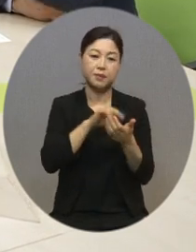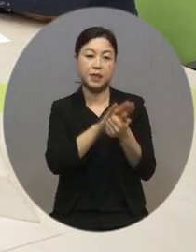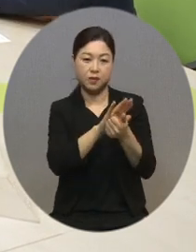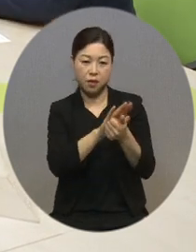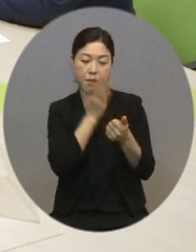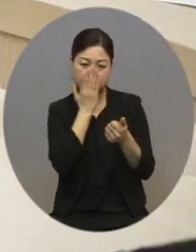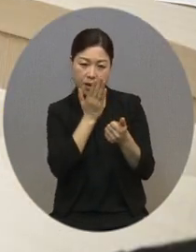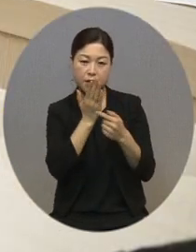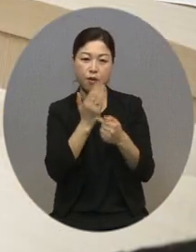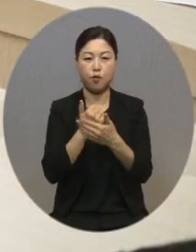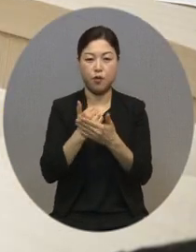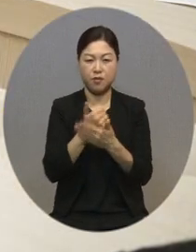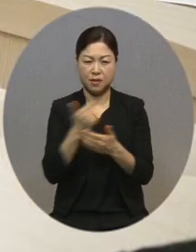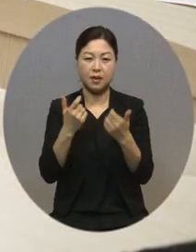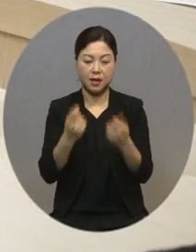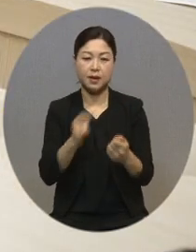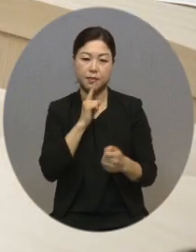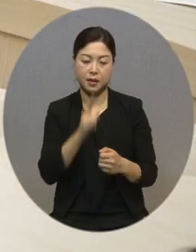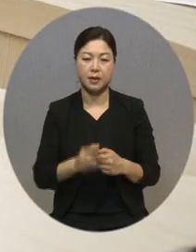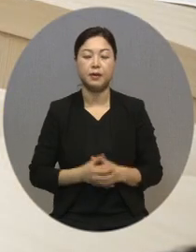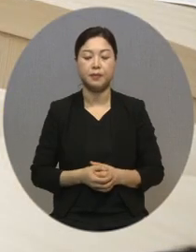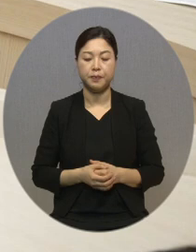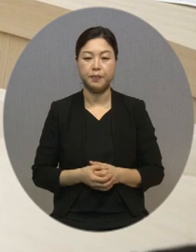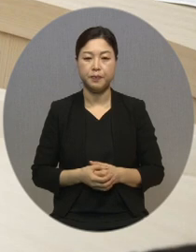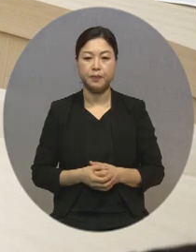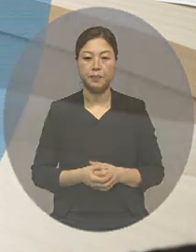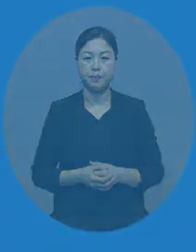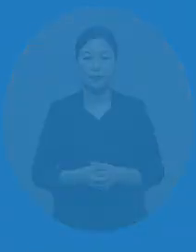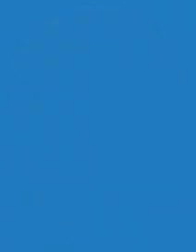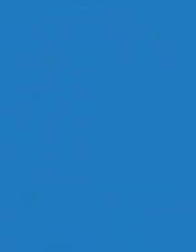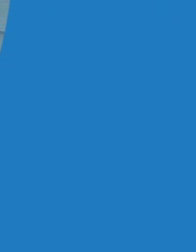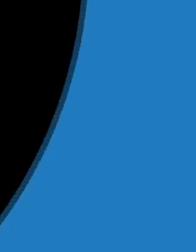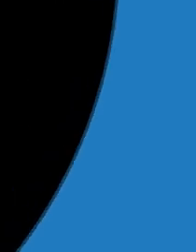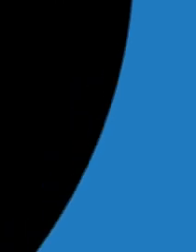것이라고 말했습니다. 복지TV 뉴스 이윤희입니다.